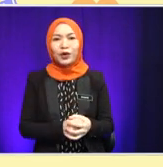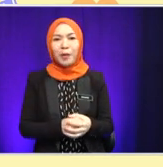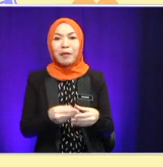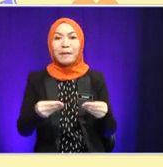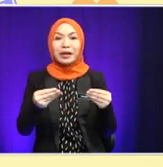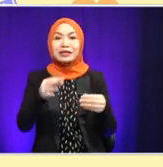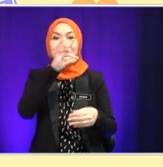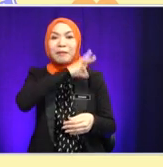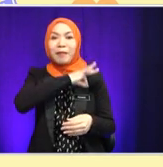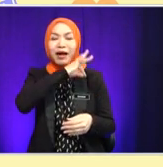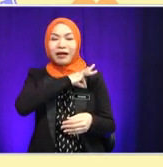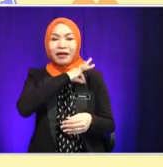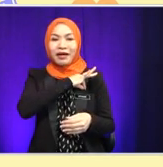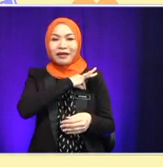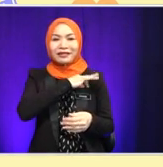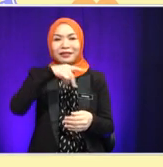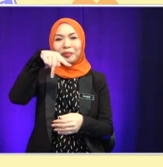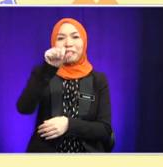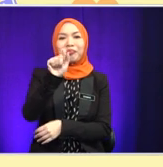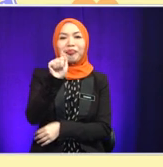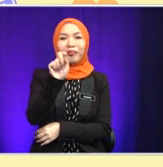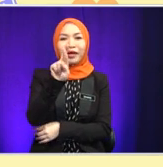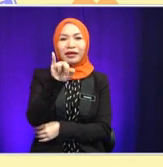negara dan kaum lainnya